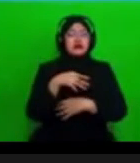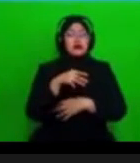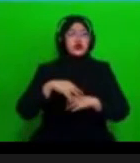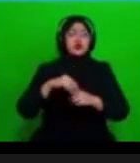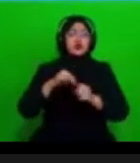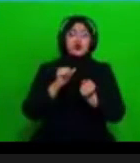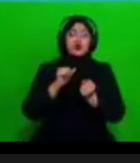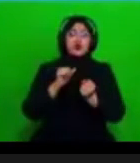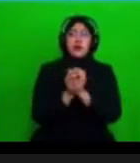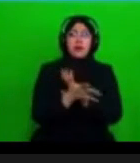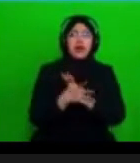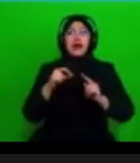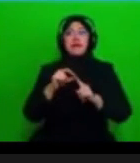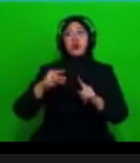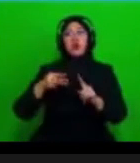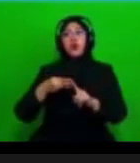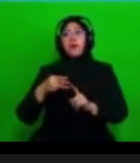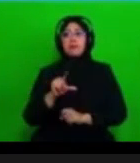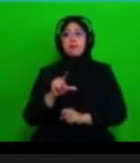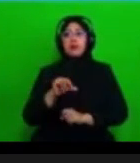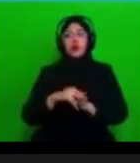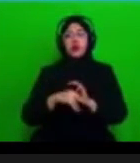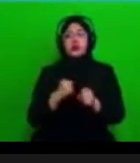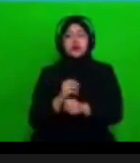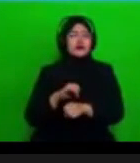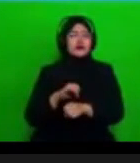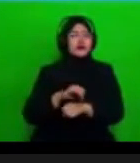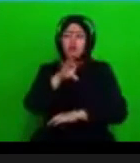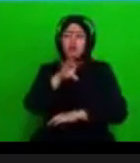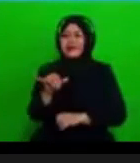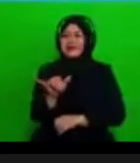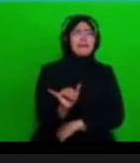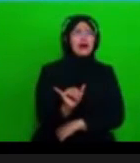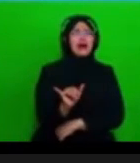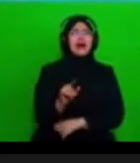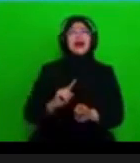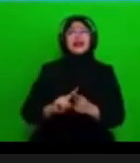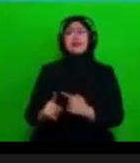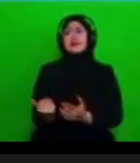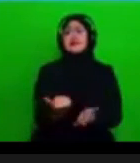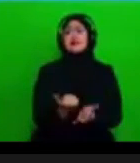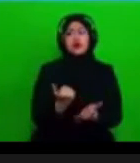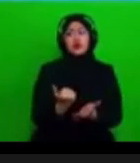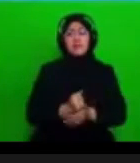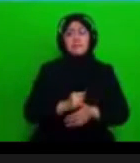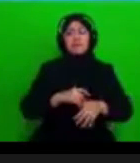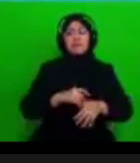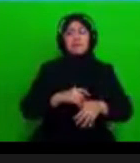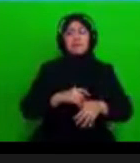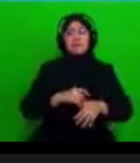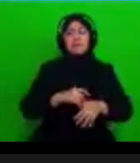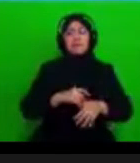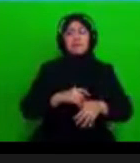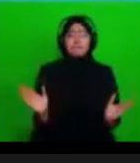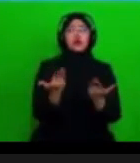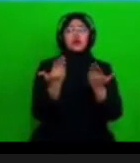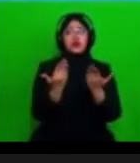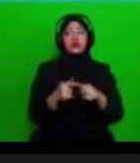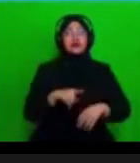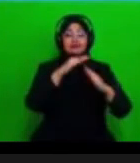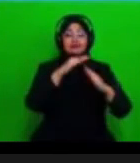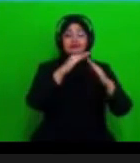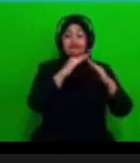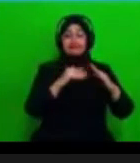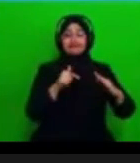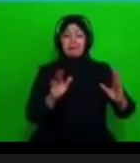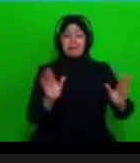di Surabaya, semuanya X. Padahal kenyataannya, untuk membangun bangunan